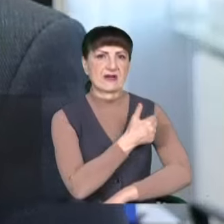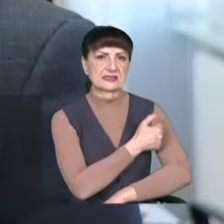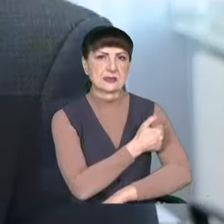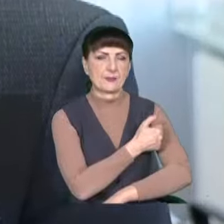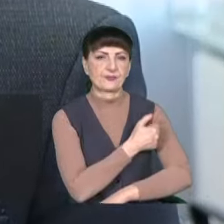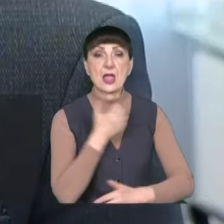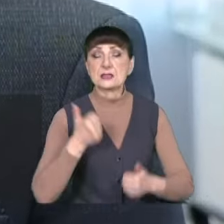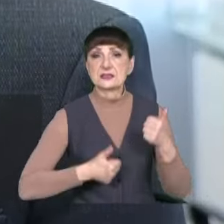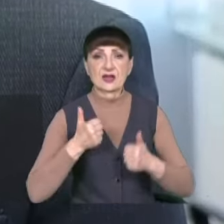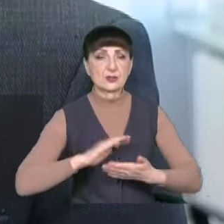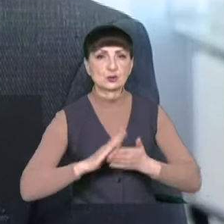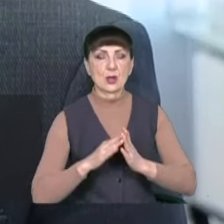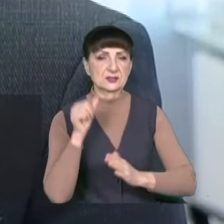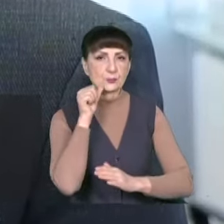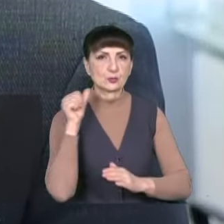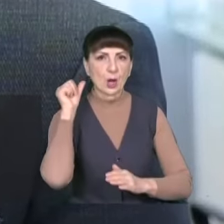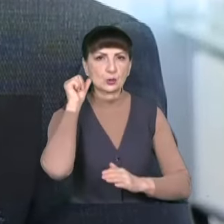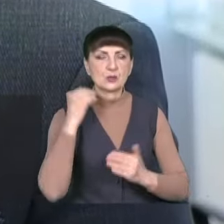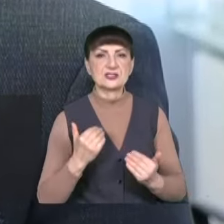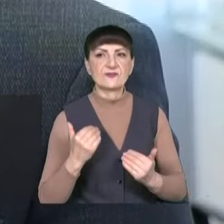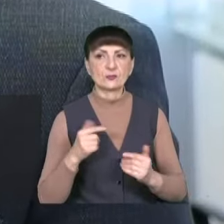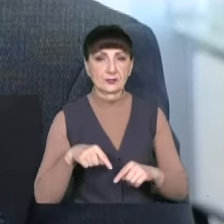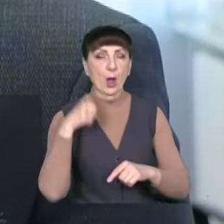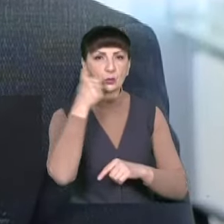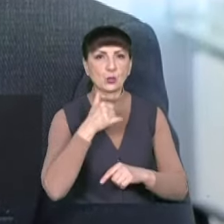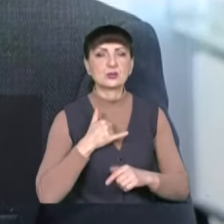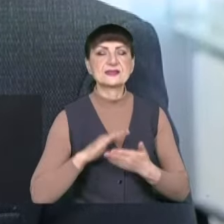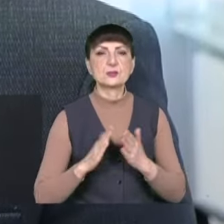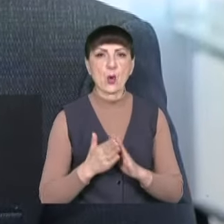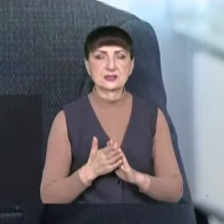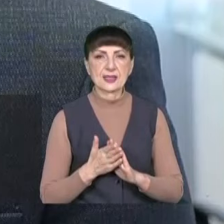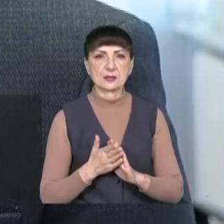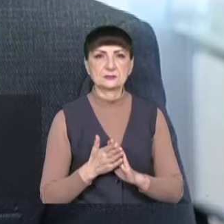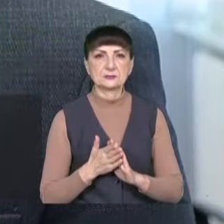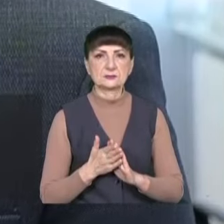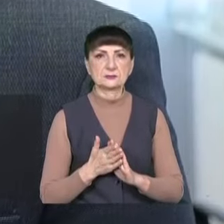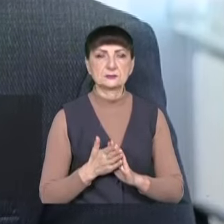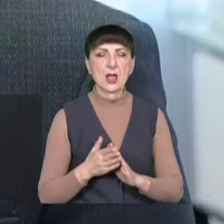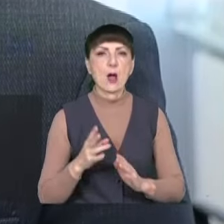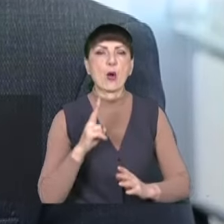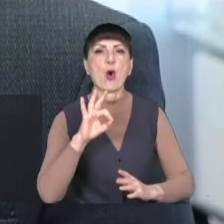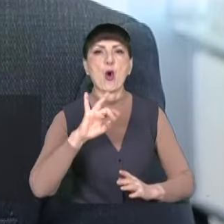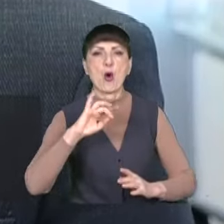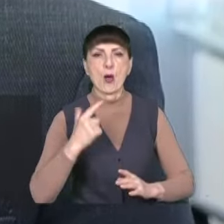Если сравнение ситуации с прошлым годом, на сегодняшний, в этом году у нас ситуация по корю